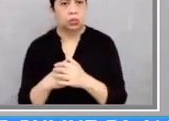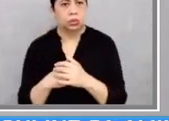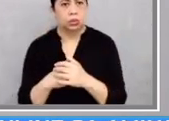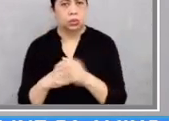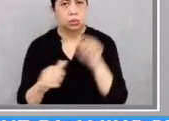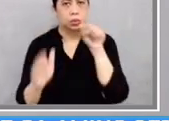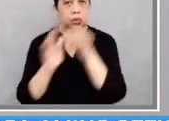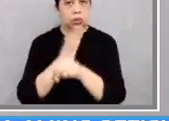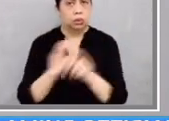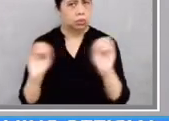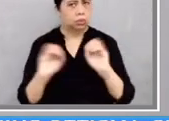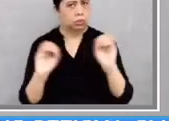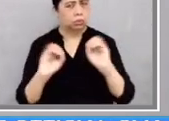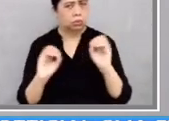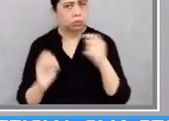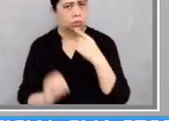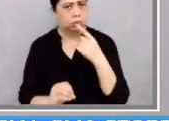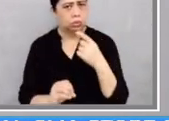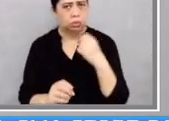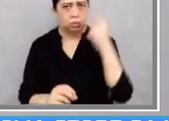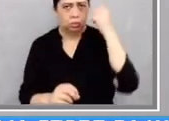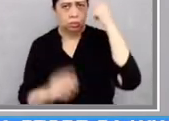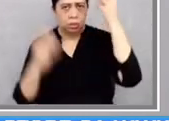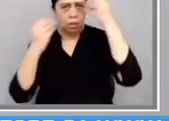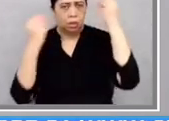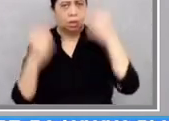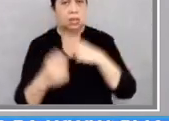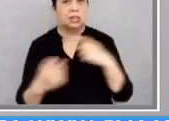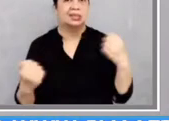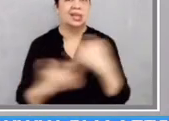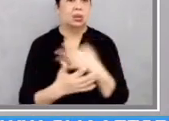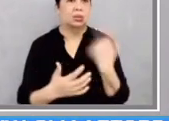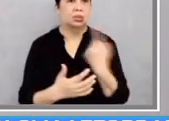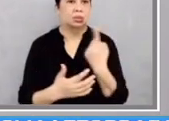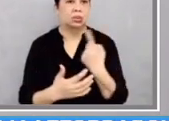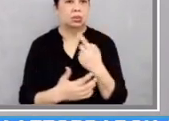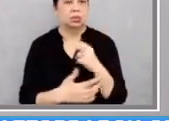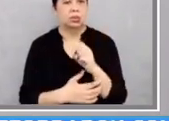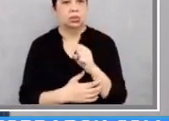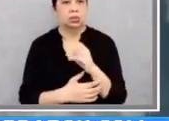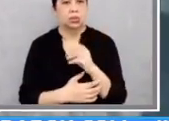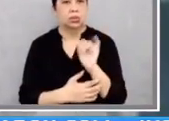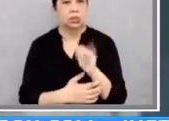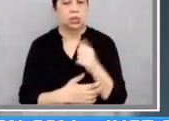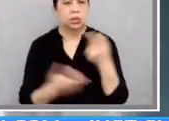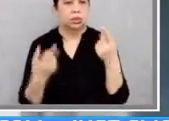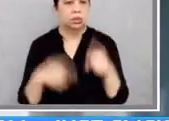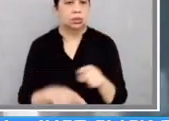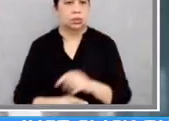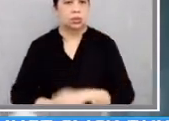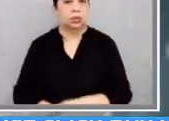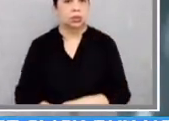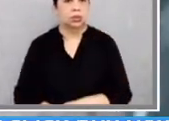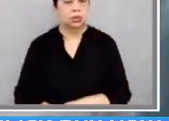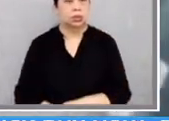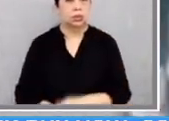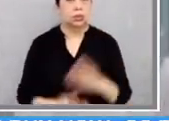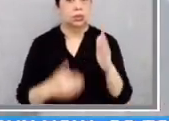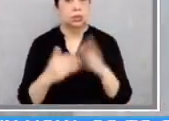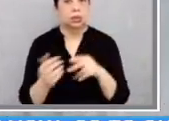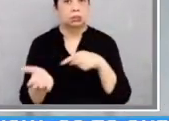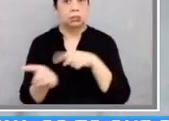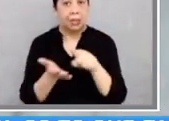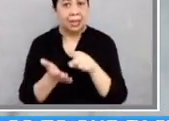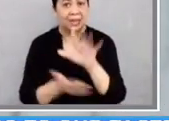wala pong ano sa isip ko po. Natakot lang po kasi ako, kaya nga, ganun po yung nangyari. Imbis na magbayad lang ng